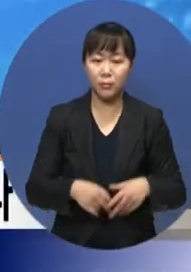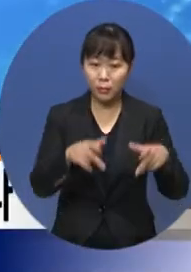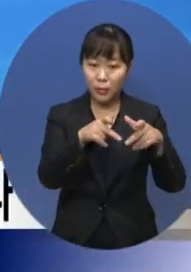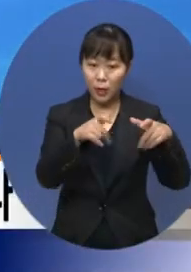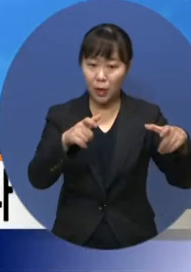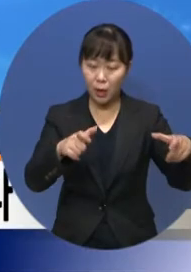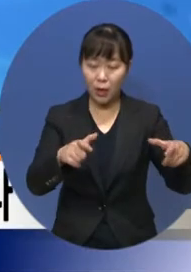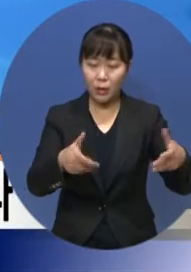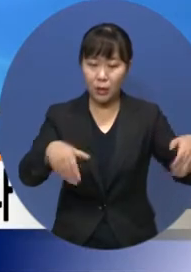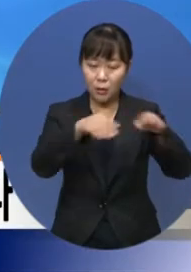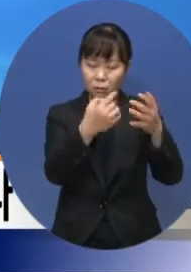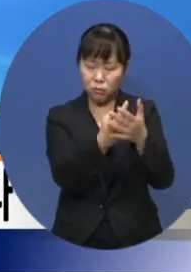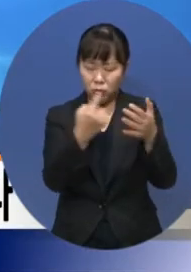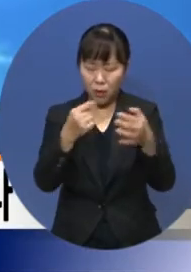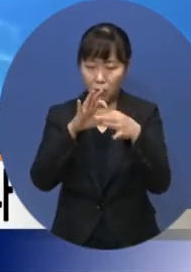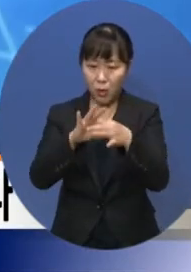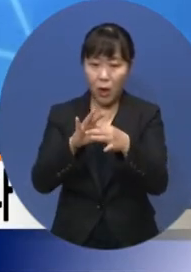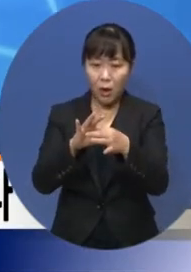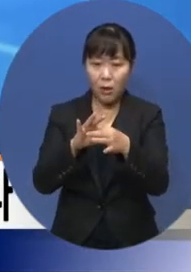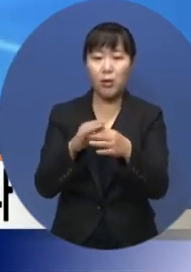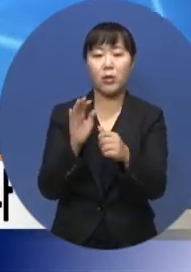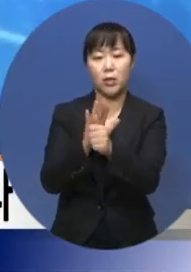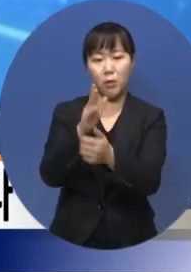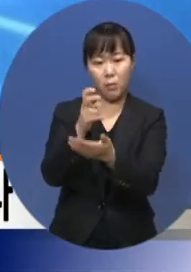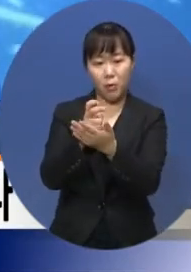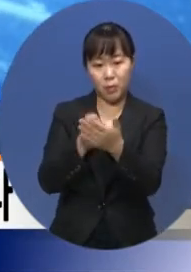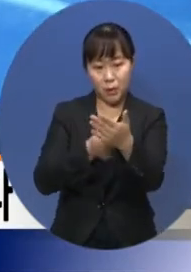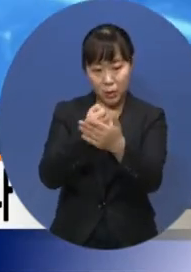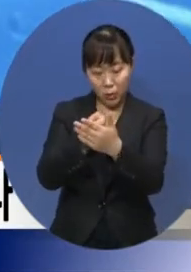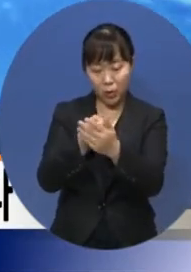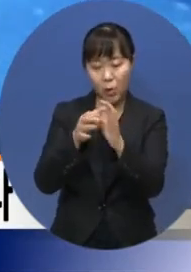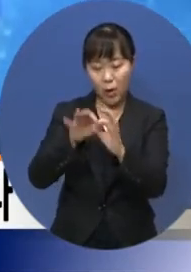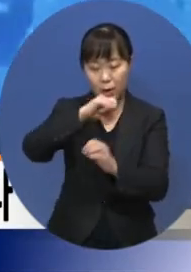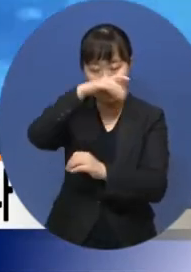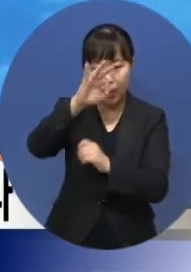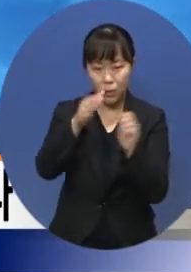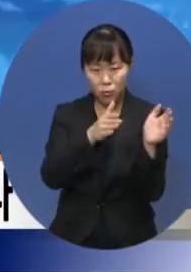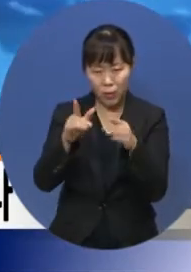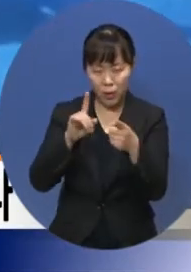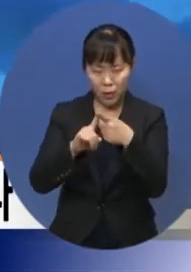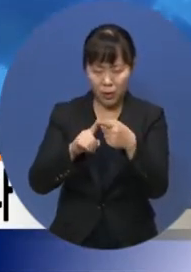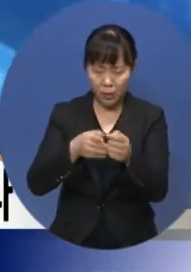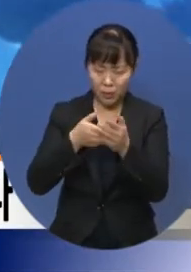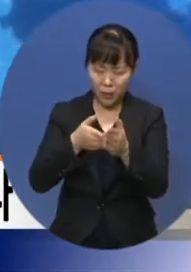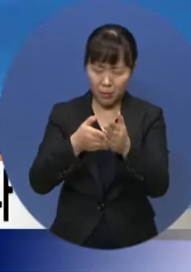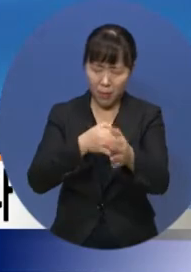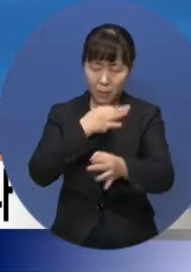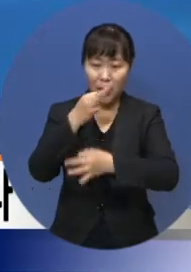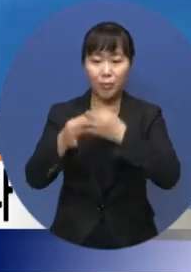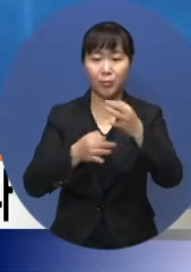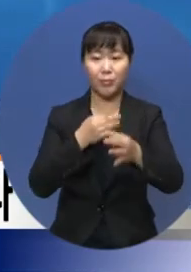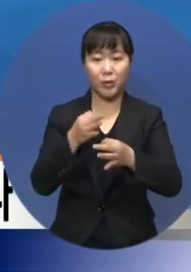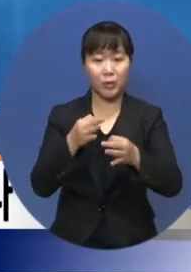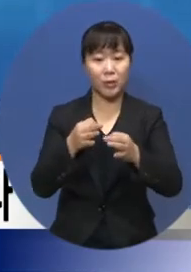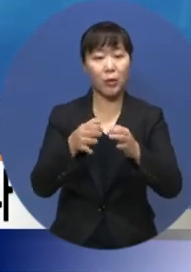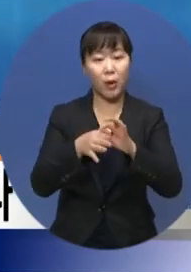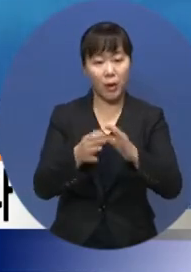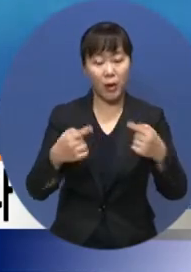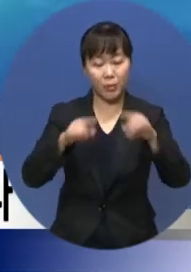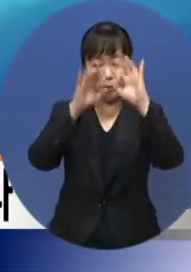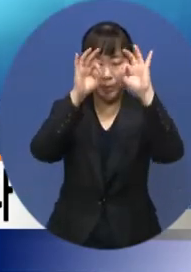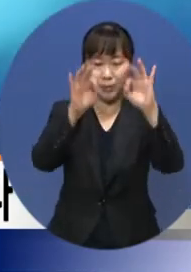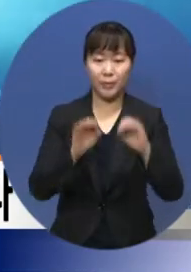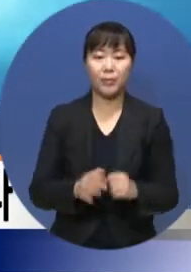장애계가 탈시설 지원법 제정과 그에 마땅한 예산 마련에 대한 목소리를 높였습니다. 그 목소리를